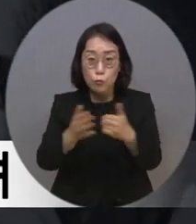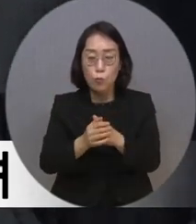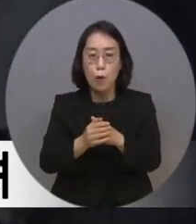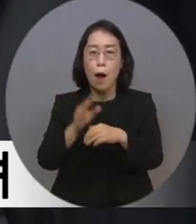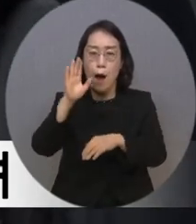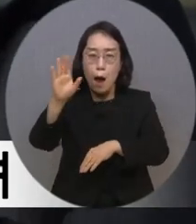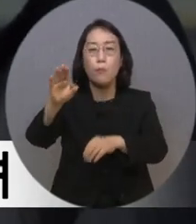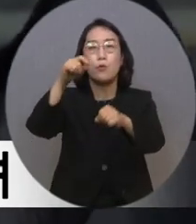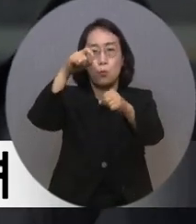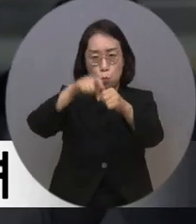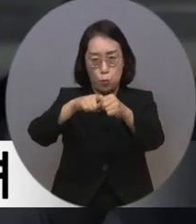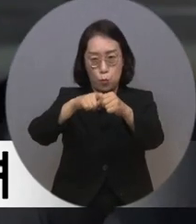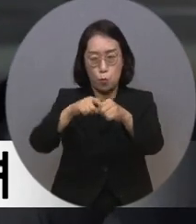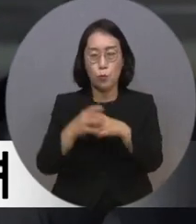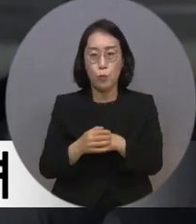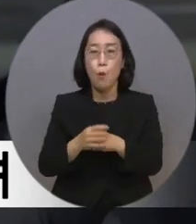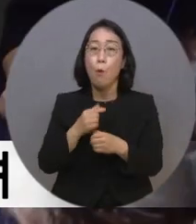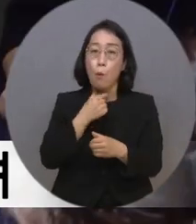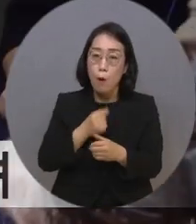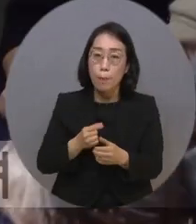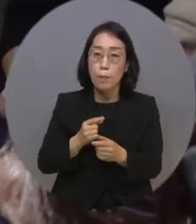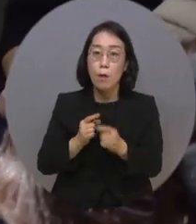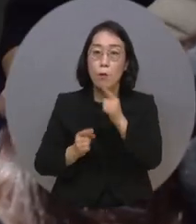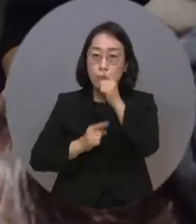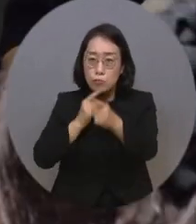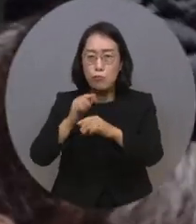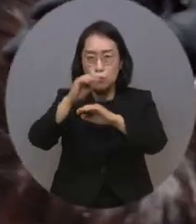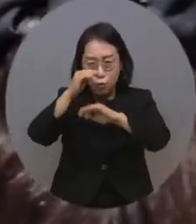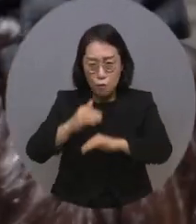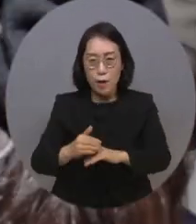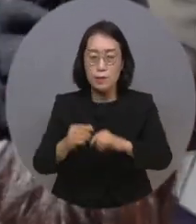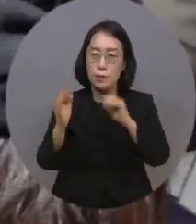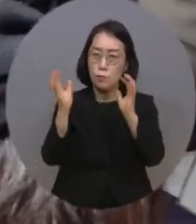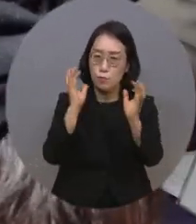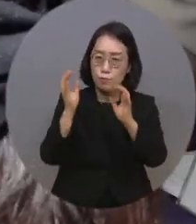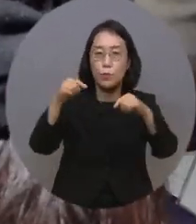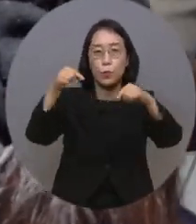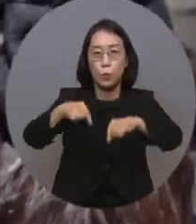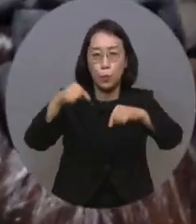특수교육의 방향성과 교육청에 바라는 점 등 다양한 주제로 진행됐습니다.